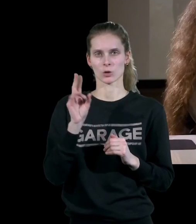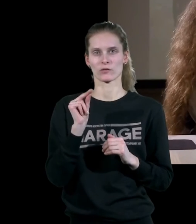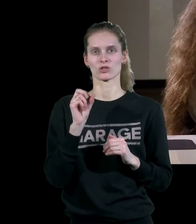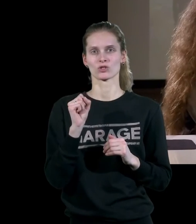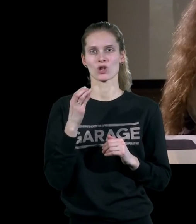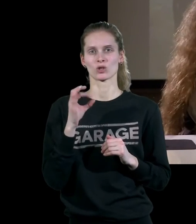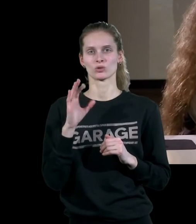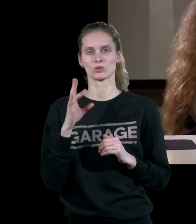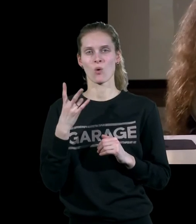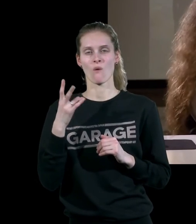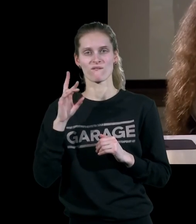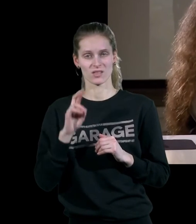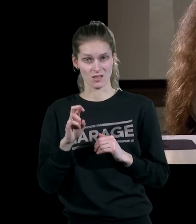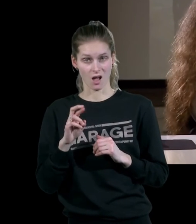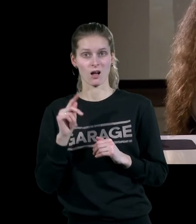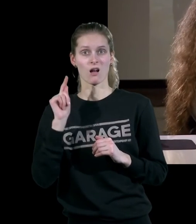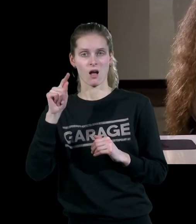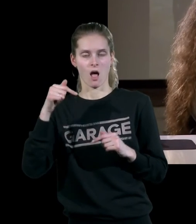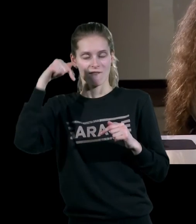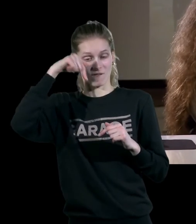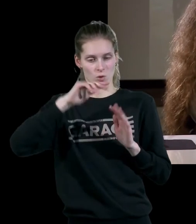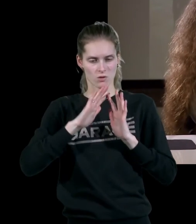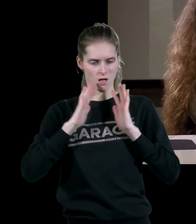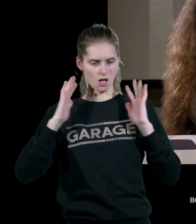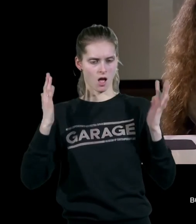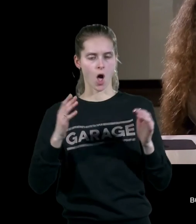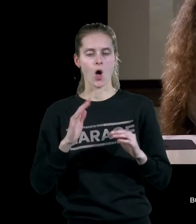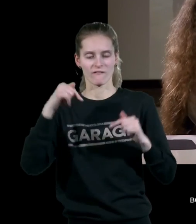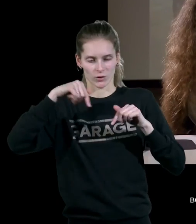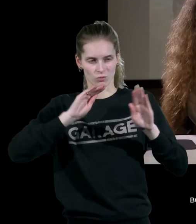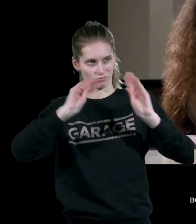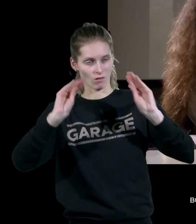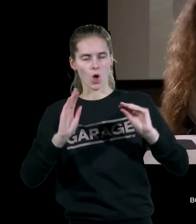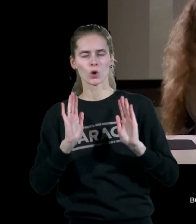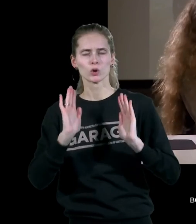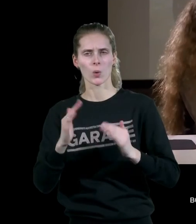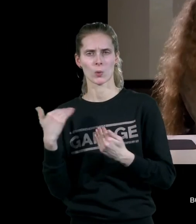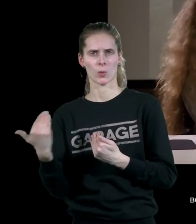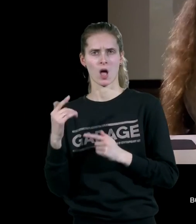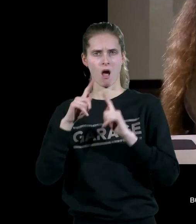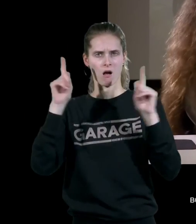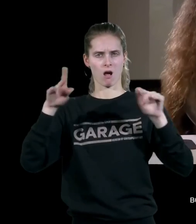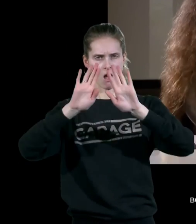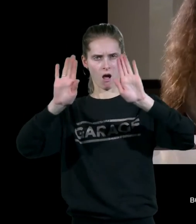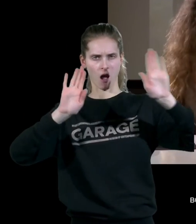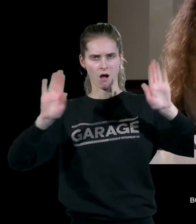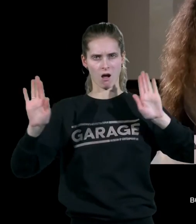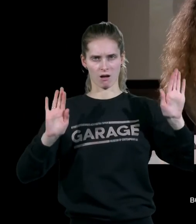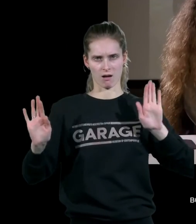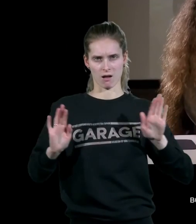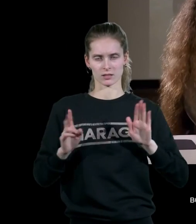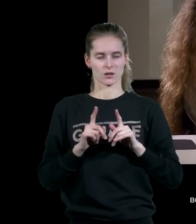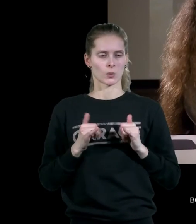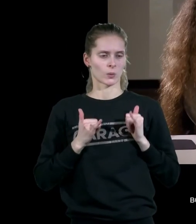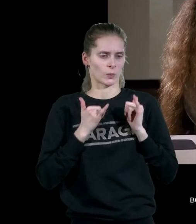мемориалом жертв Холокоста, жертв всех погибших в этой войне. Вообще переход к абстракции для Ротко был